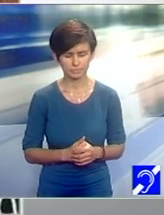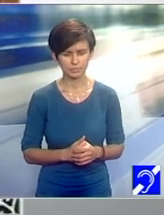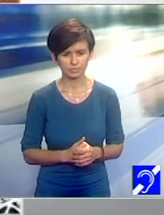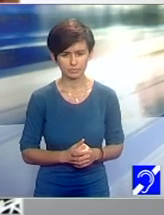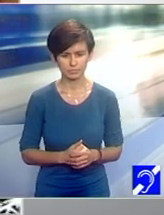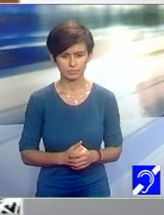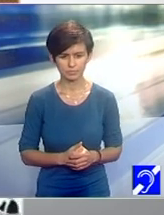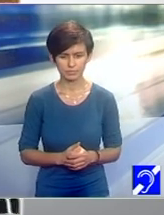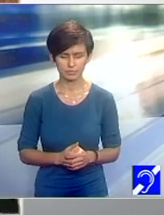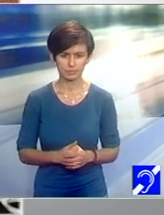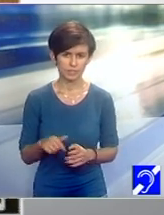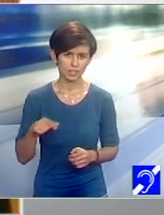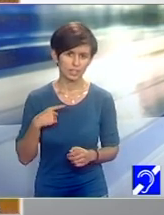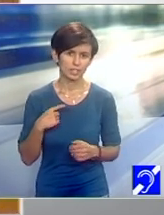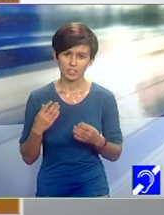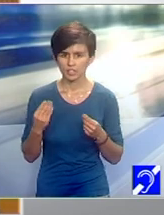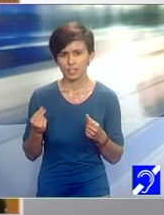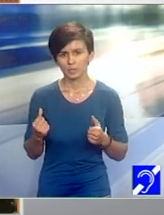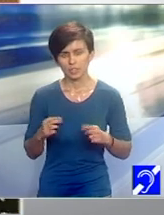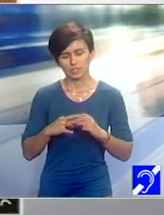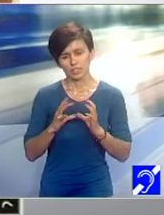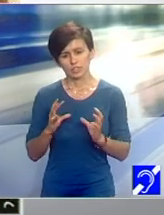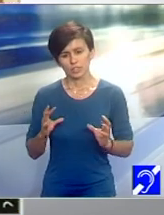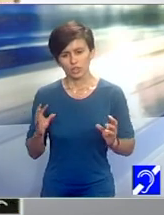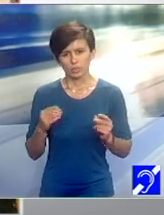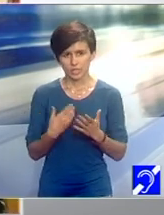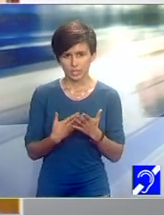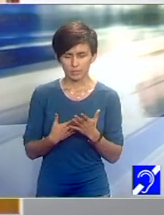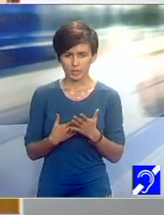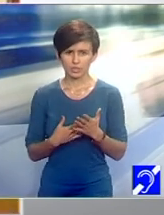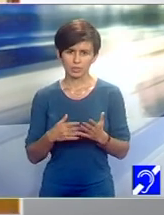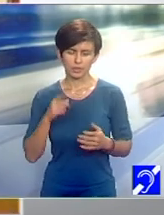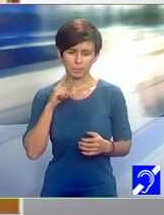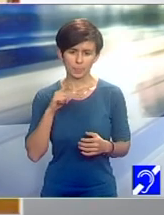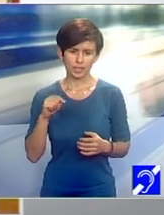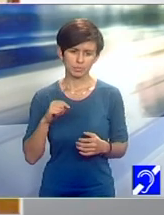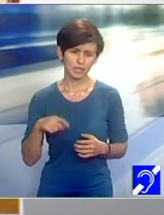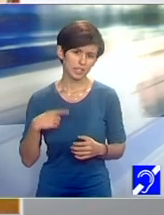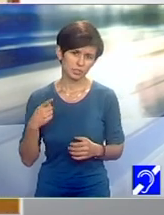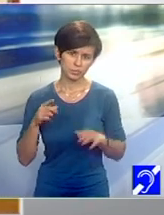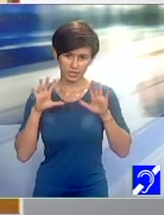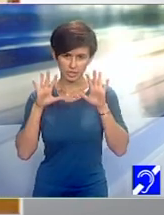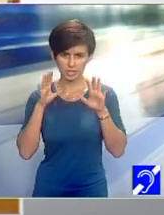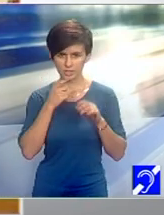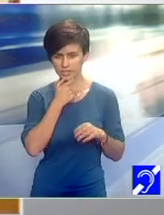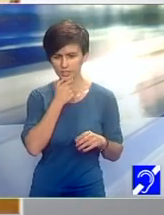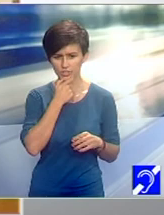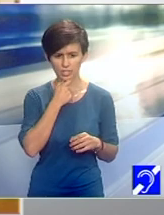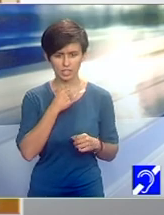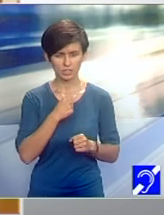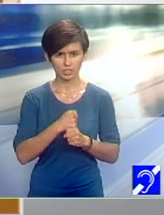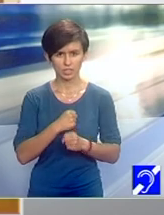apreciat în România, pentru că am plecat după 10 ani de lucrați